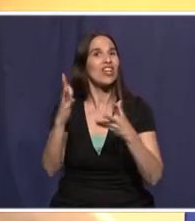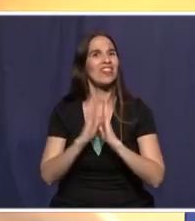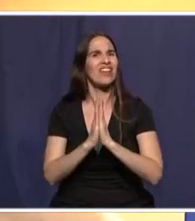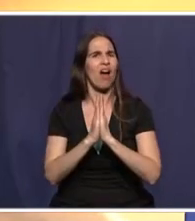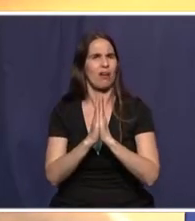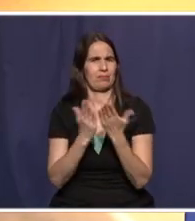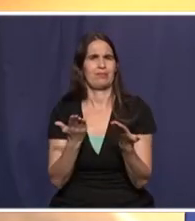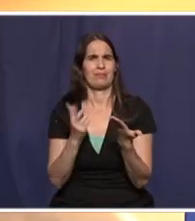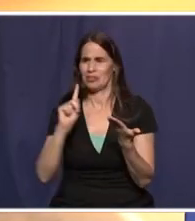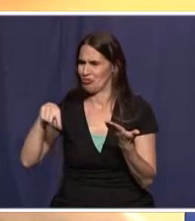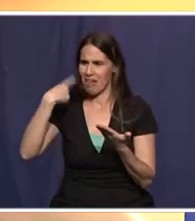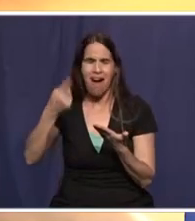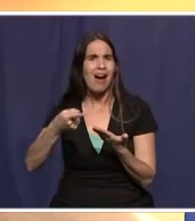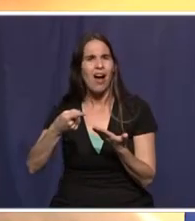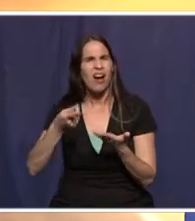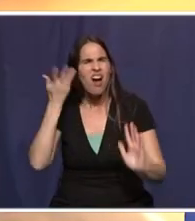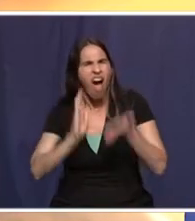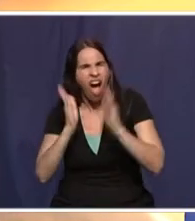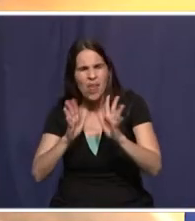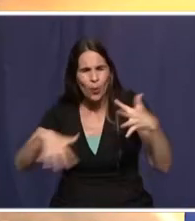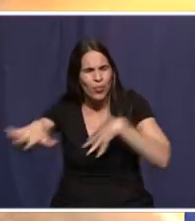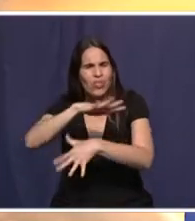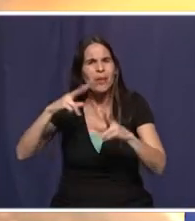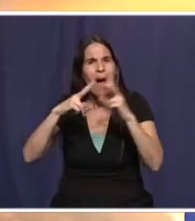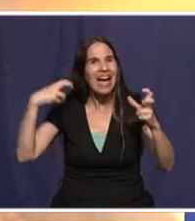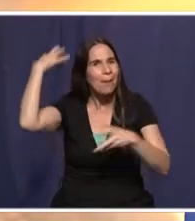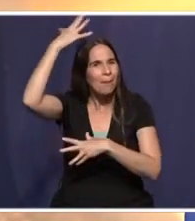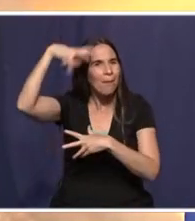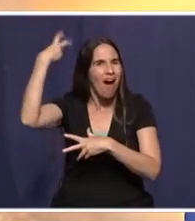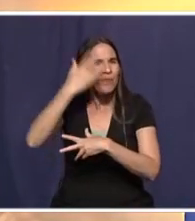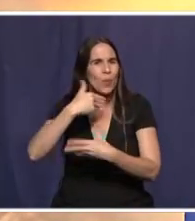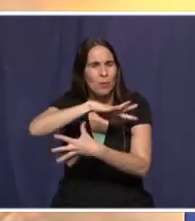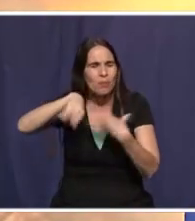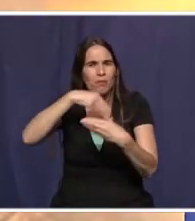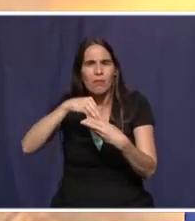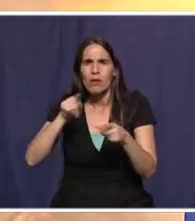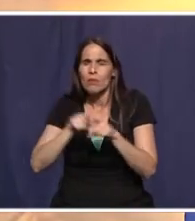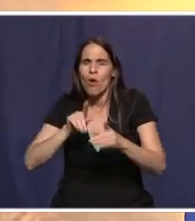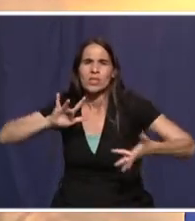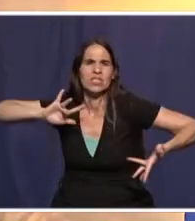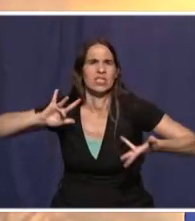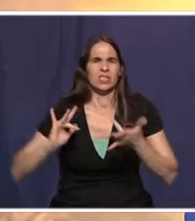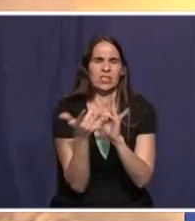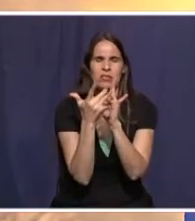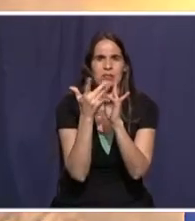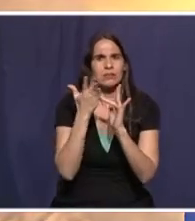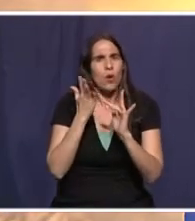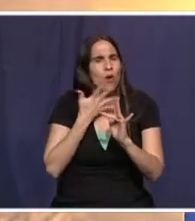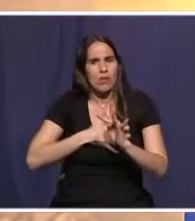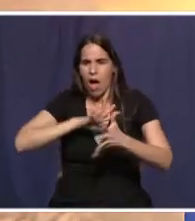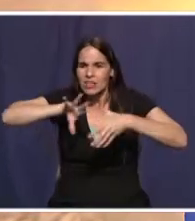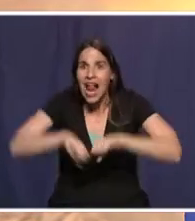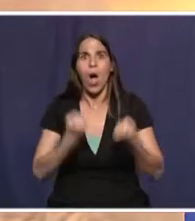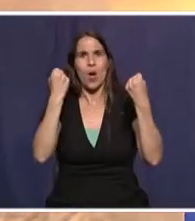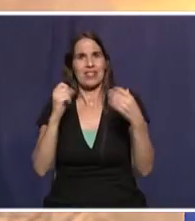שנה, האלימות ברחובות הערים המעורבות מאיימת לקרוע ולגזרים את המרקם הרגיש כל